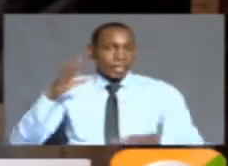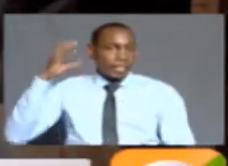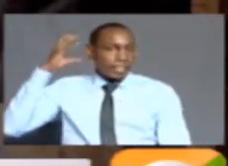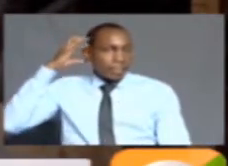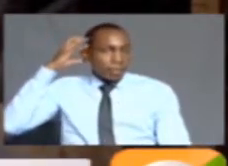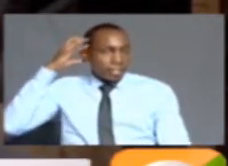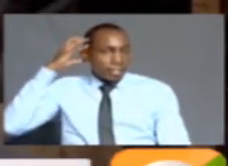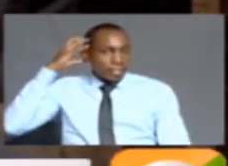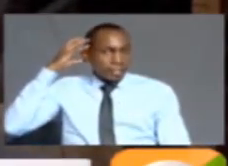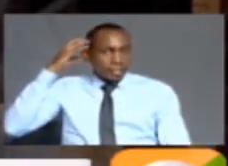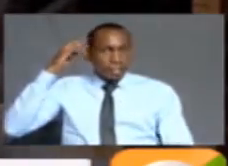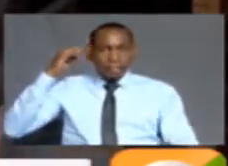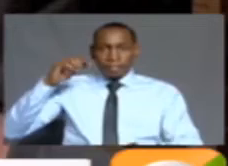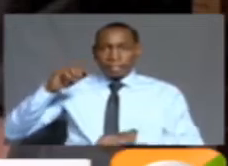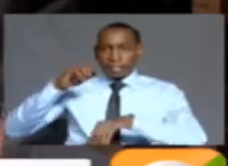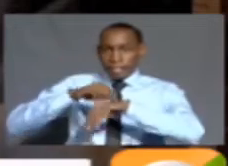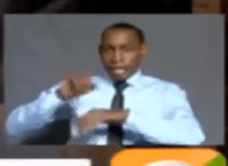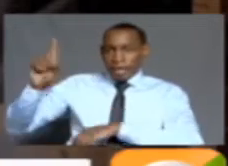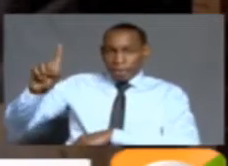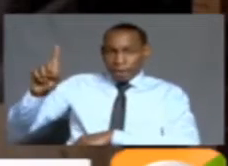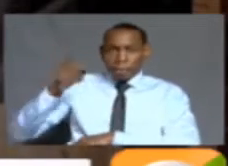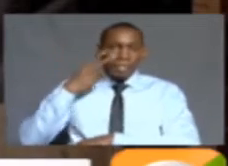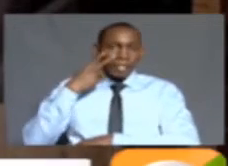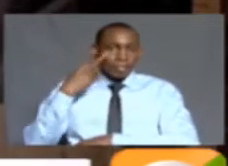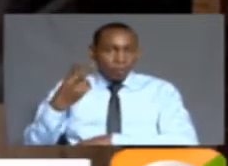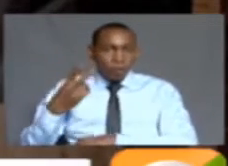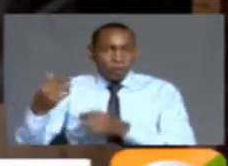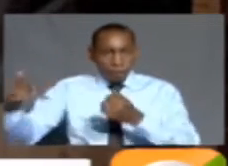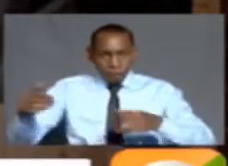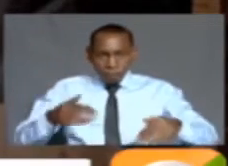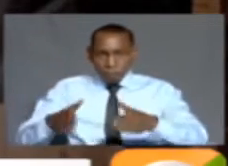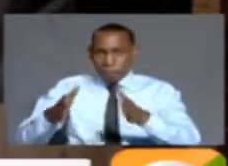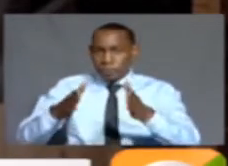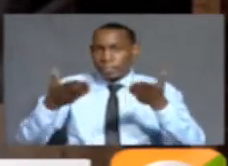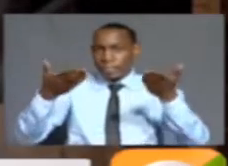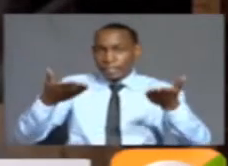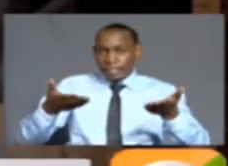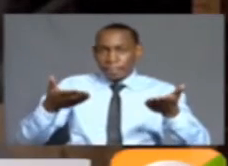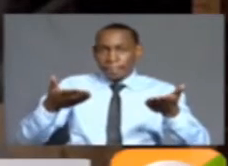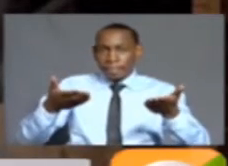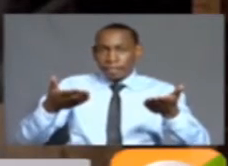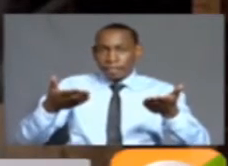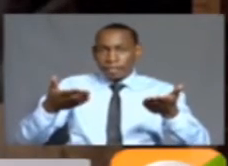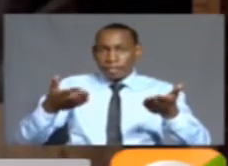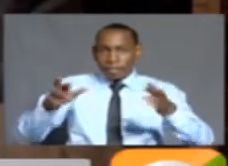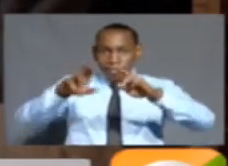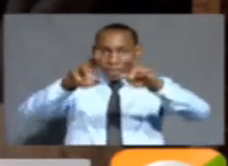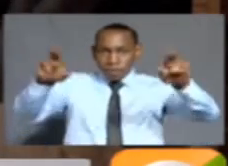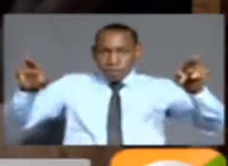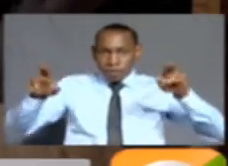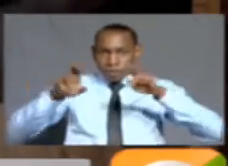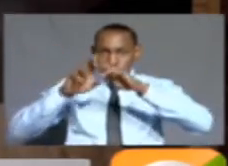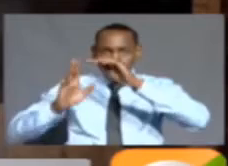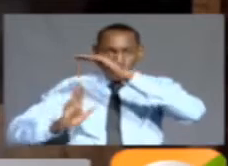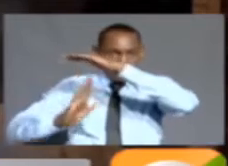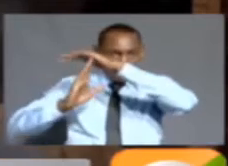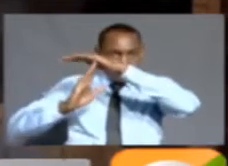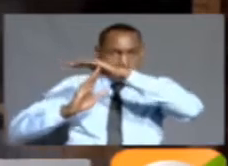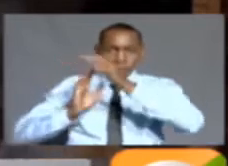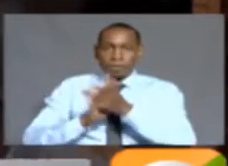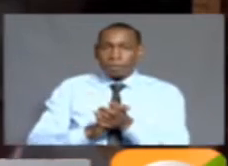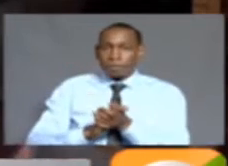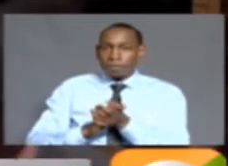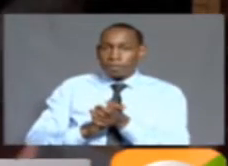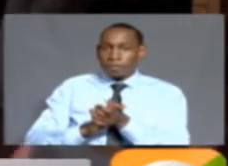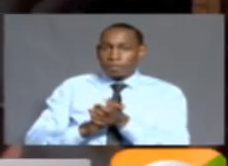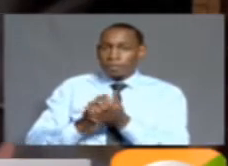nikiwa Nairobi, nikaona kuna nafasi kwa hapa rooftop. Ndipo niliweza kuongea na mwenye